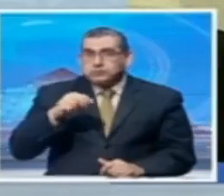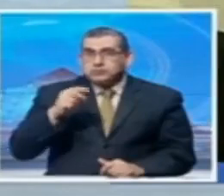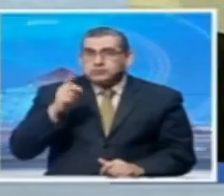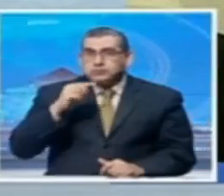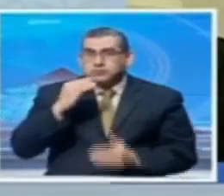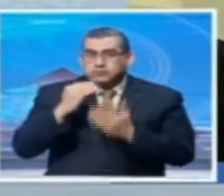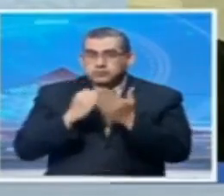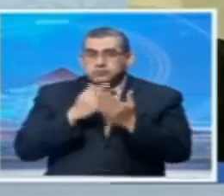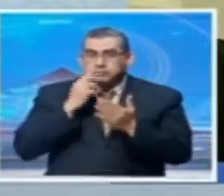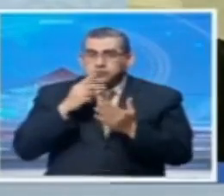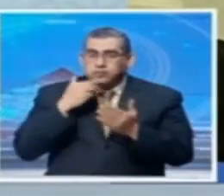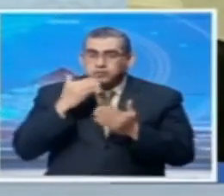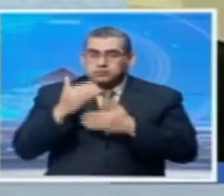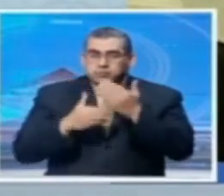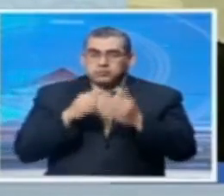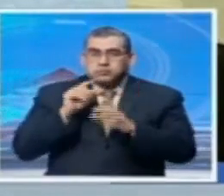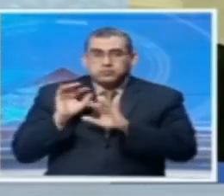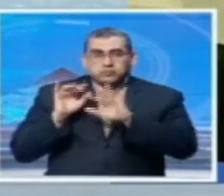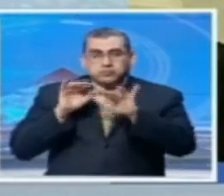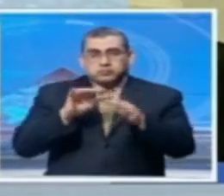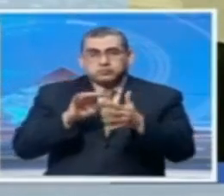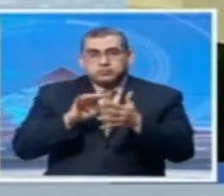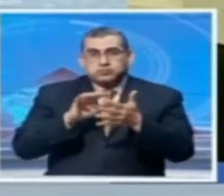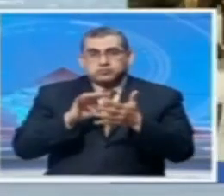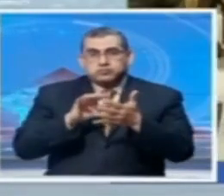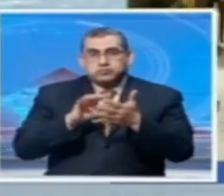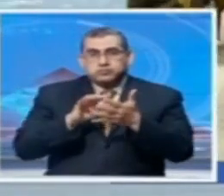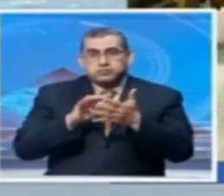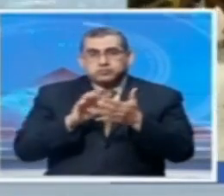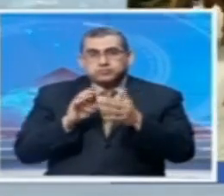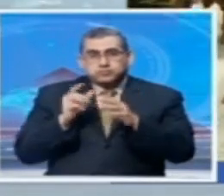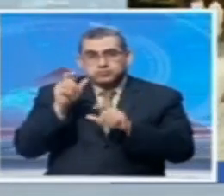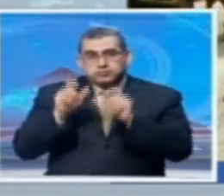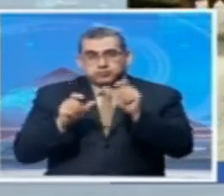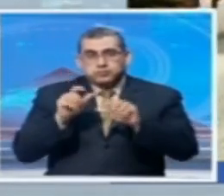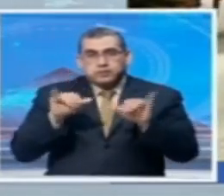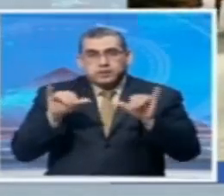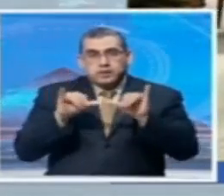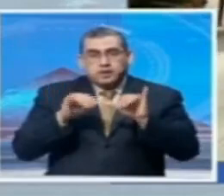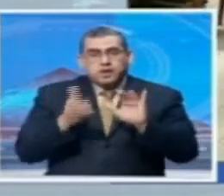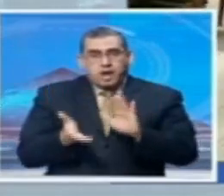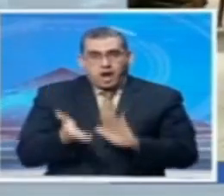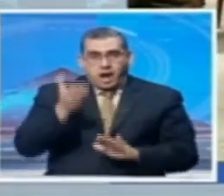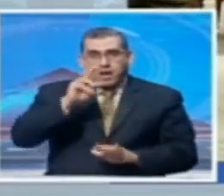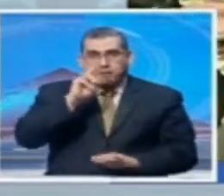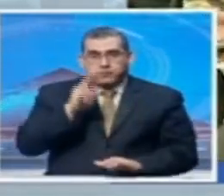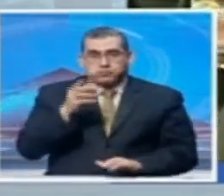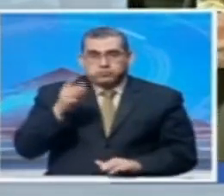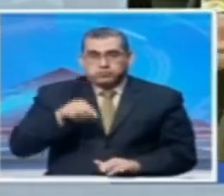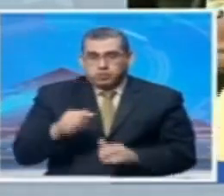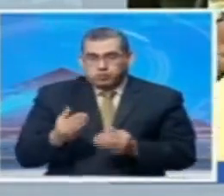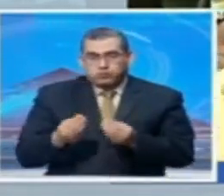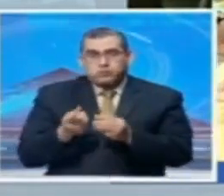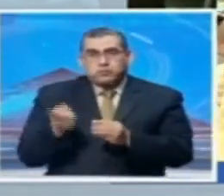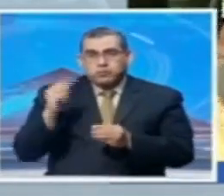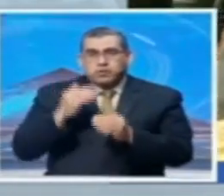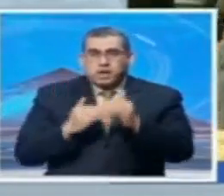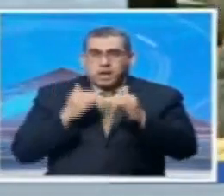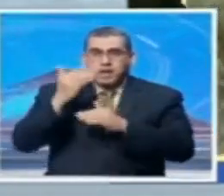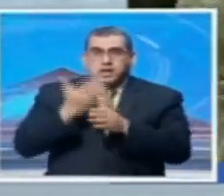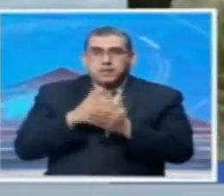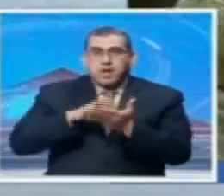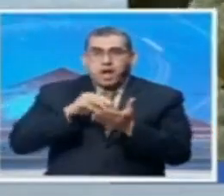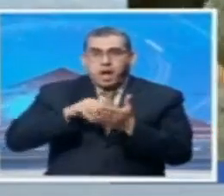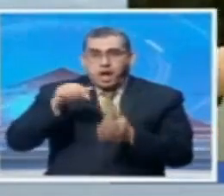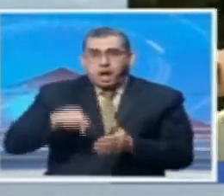السيستم، اعتقد هتكون نسب الحضور والدخول على المنصه اعلى من النهارده اليوم، باعتبار ان اليوم